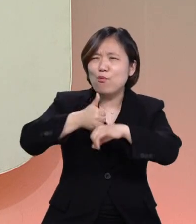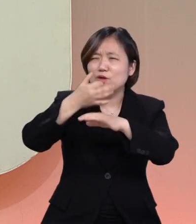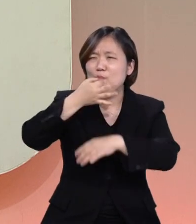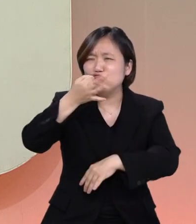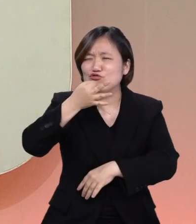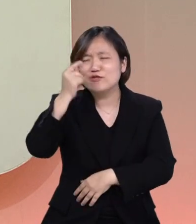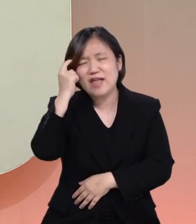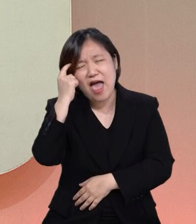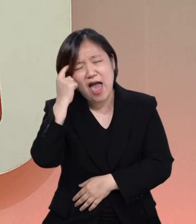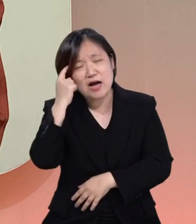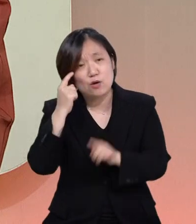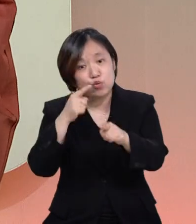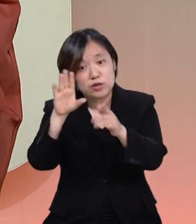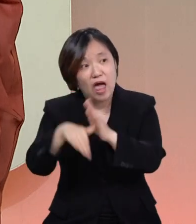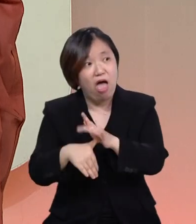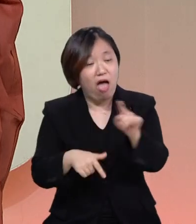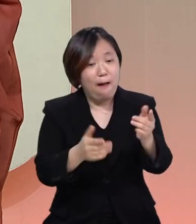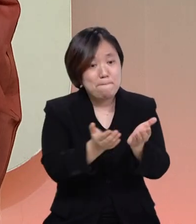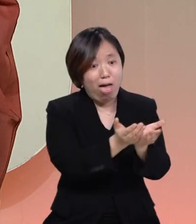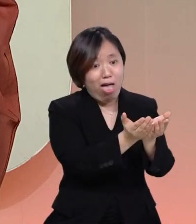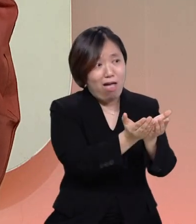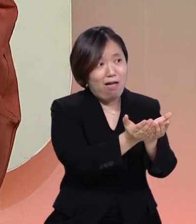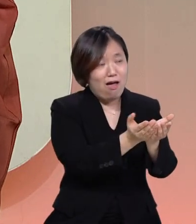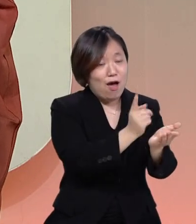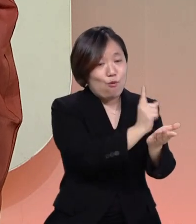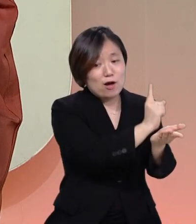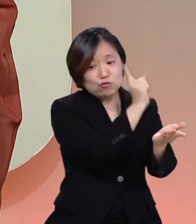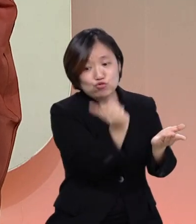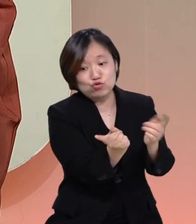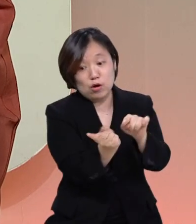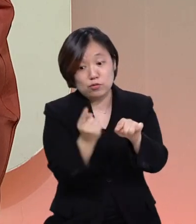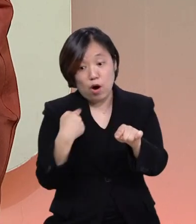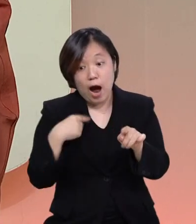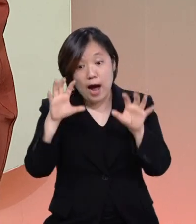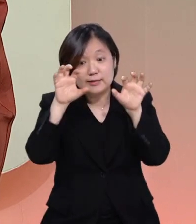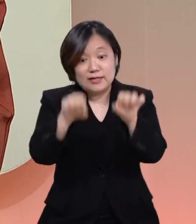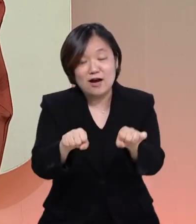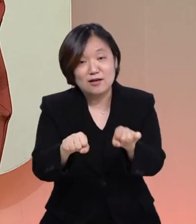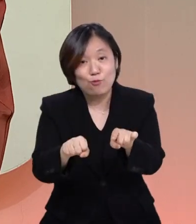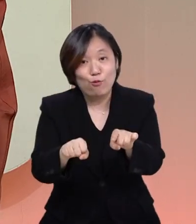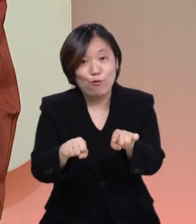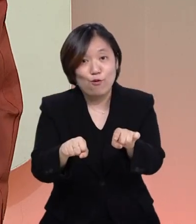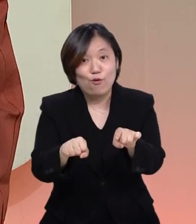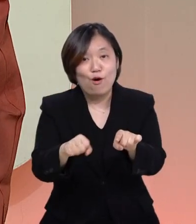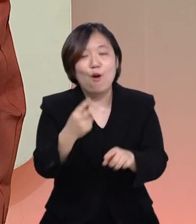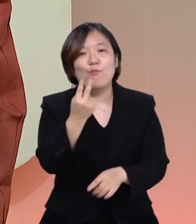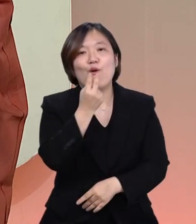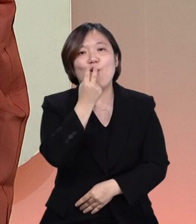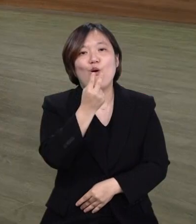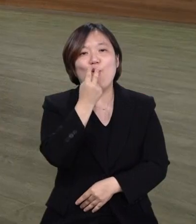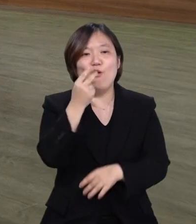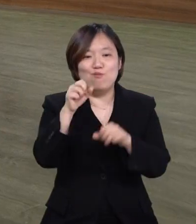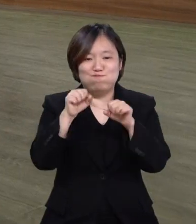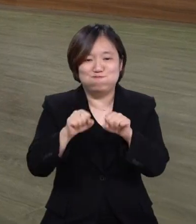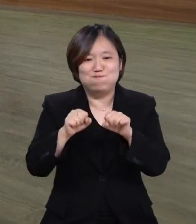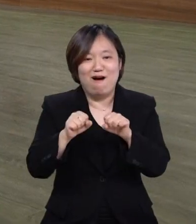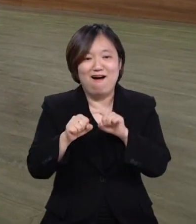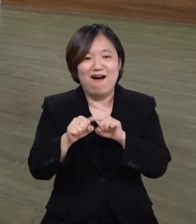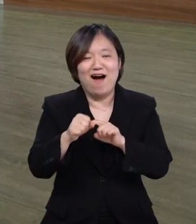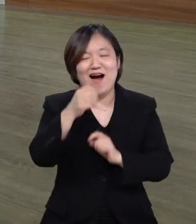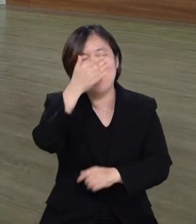순간 기적같이 왕 때가 코앞으로 뚝 떨어져 가지고 그 왕 때에 몸을 지탱해 가지고